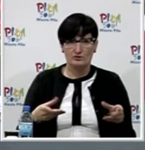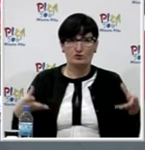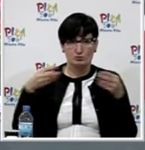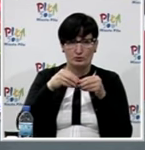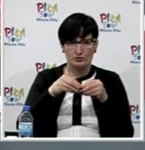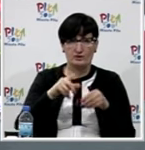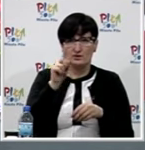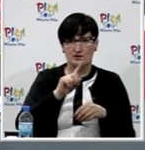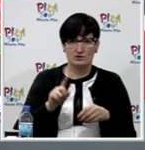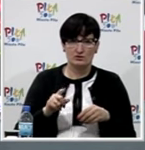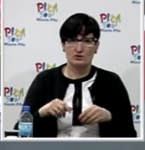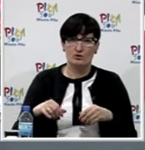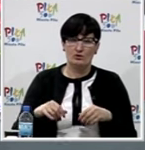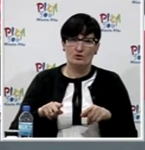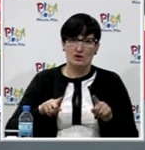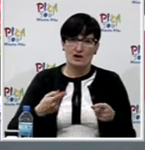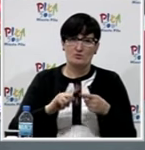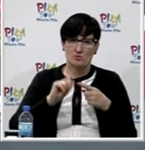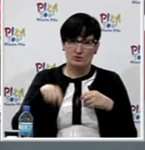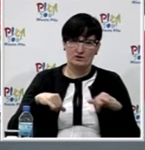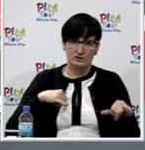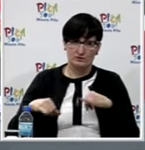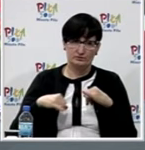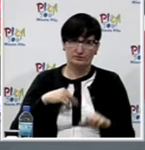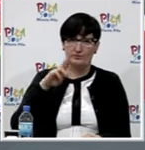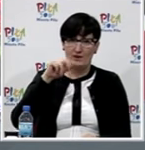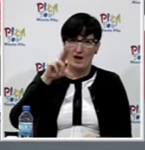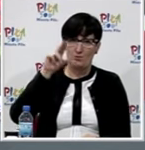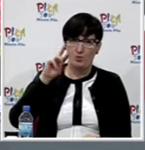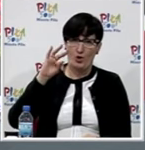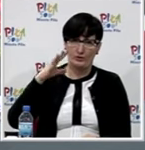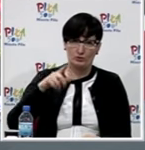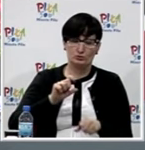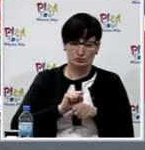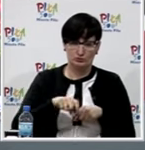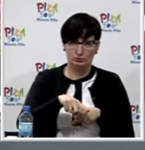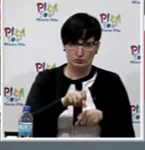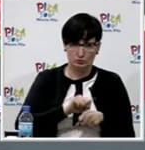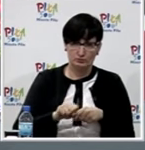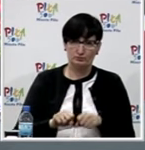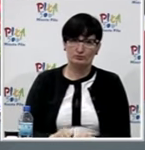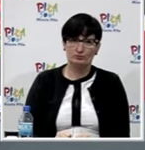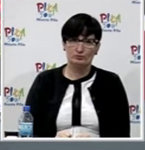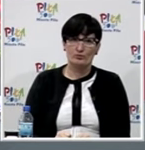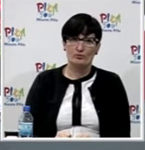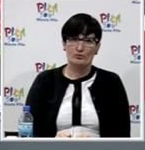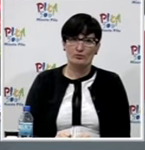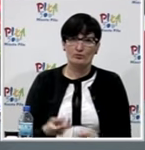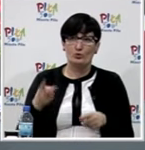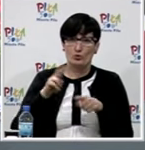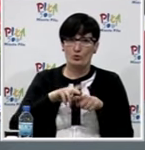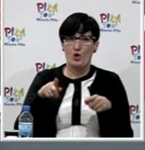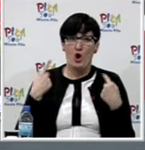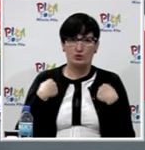i stowarzyszeniami. Raport również uwzględnia strukturę osób przebywających w